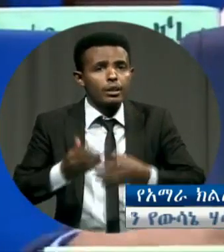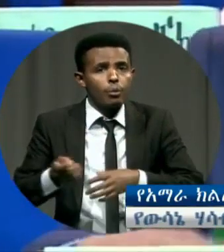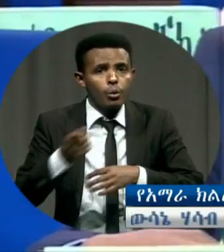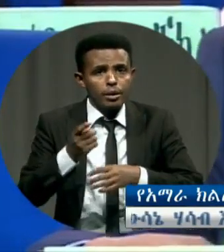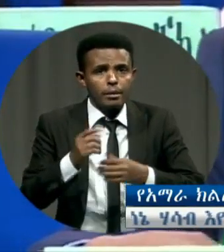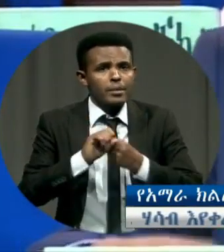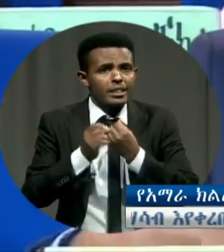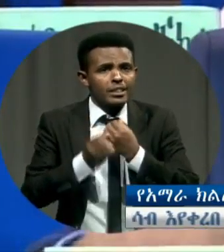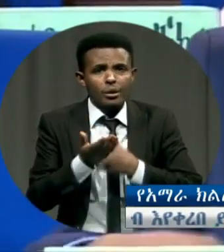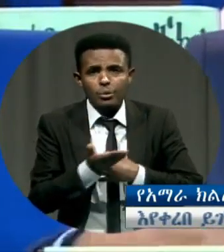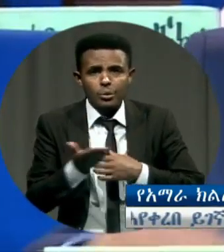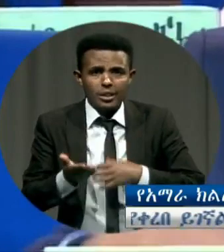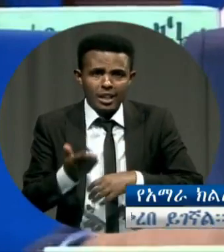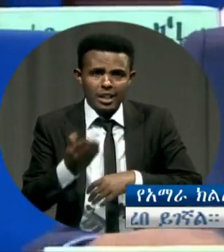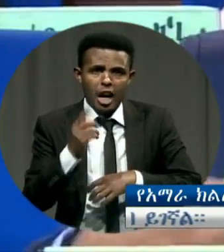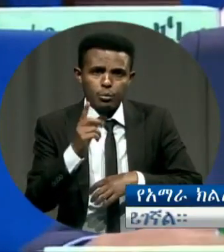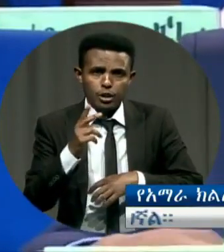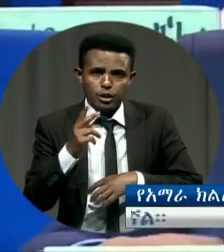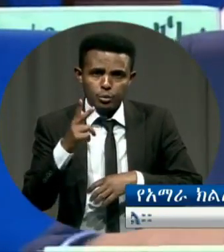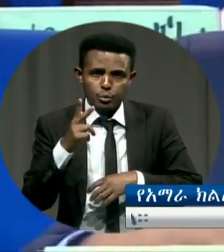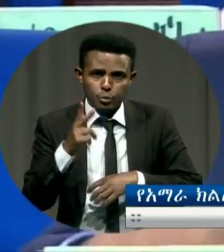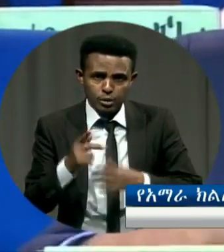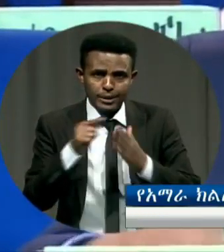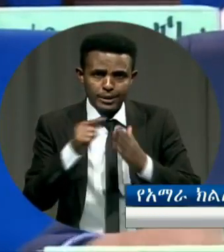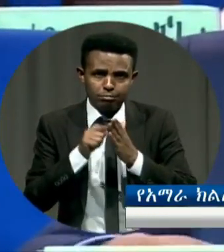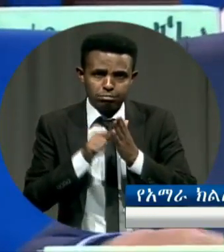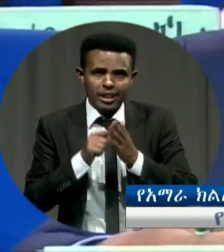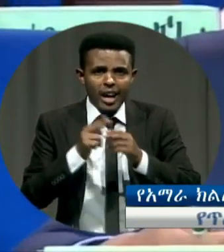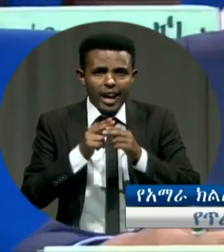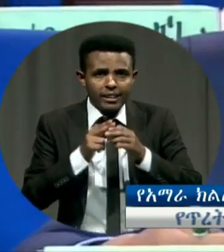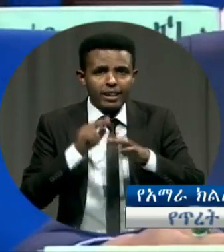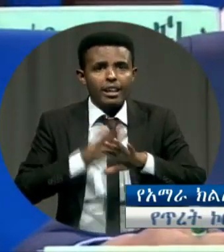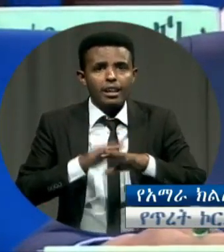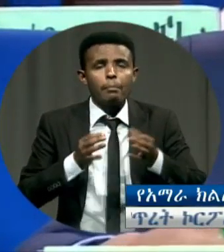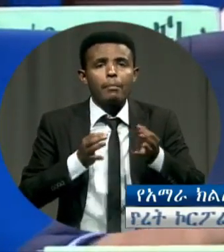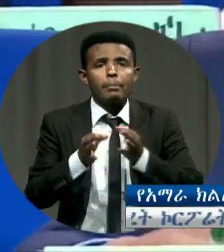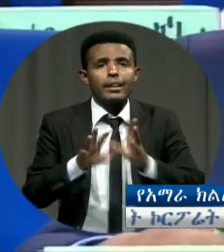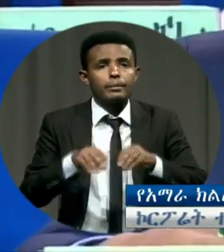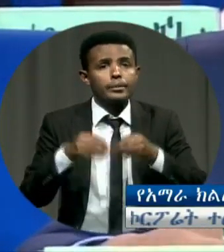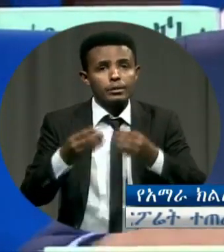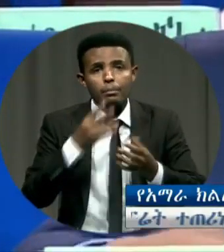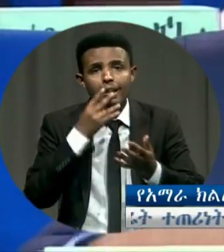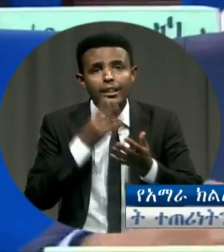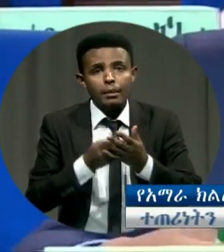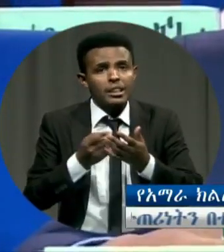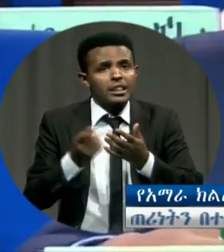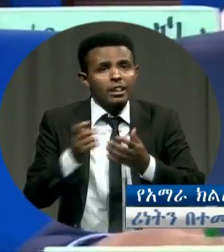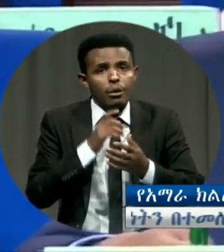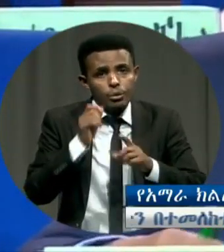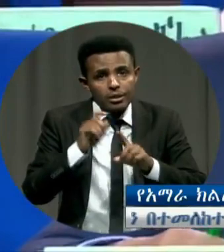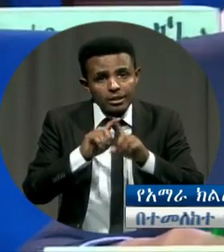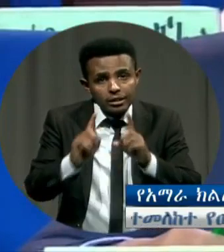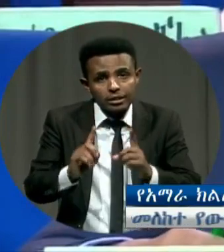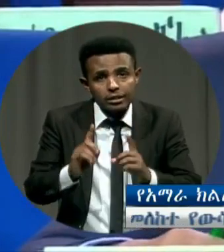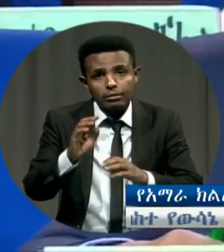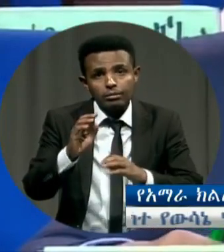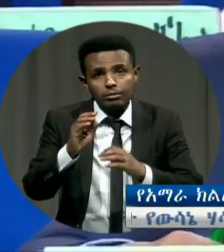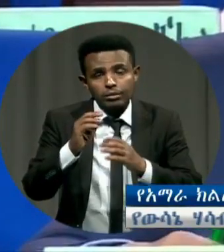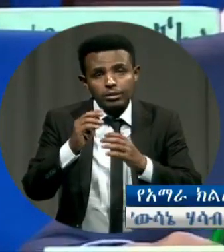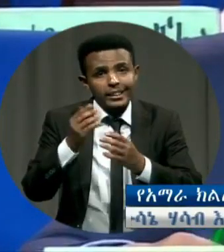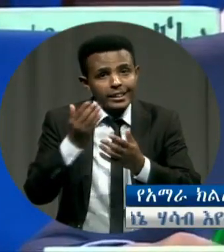መሰረታዊ ጉዳይ ላይ 1 2 3 ብሎ አጠር ያለ ማብራሪያ ቢሰጡ መልካም ነው። አለበለዚያ ቅድም ይነሱ የነበሩ